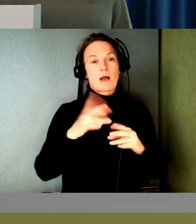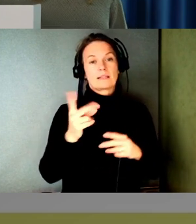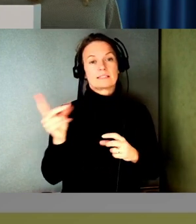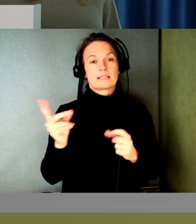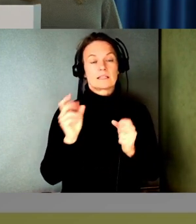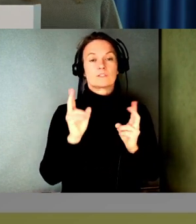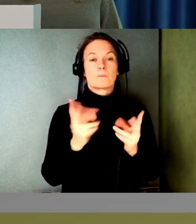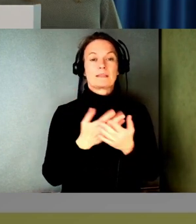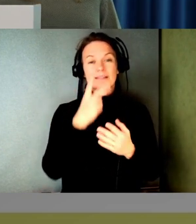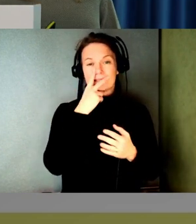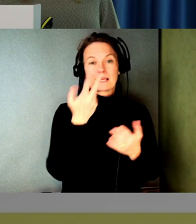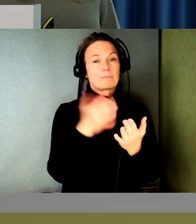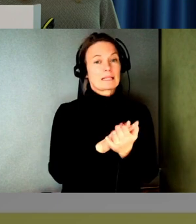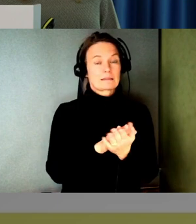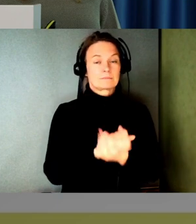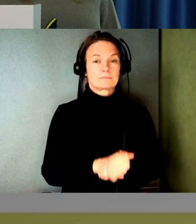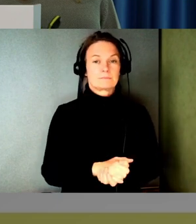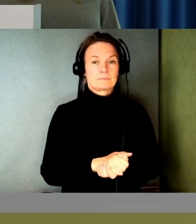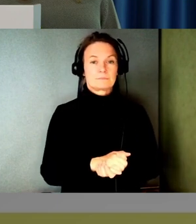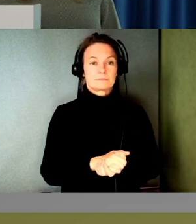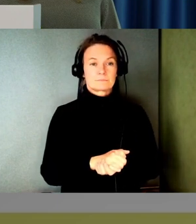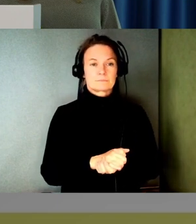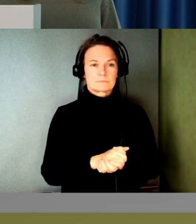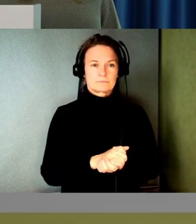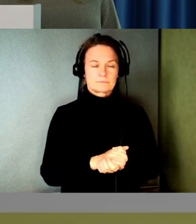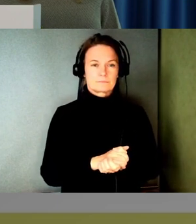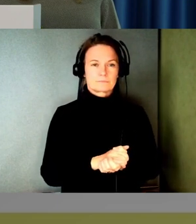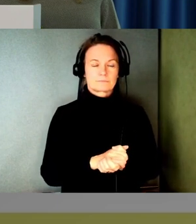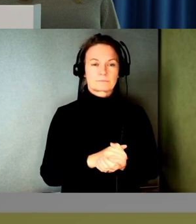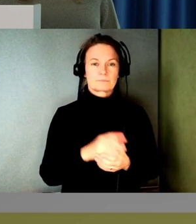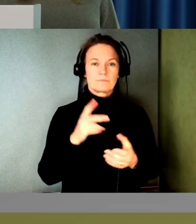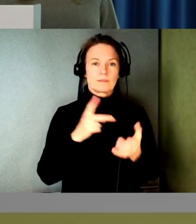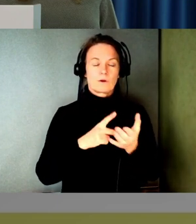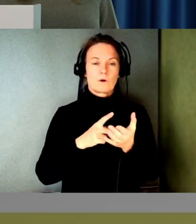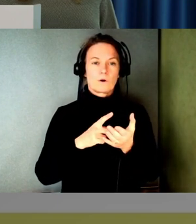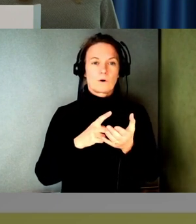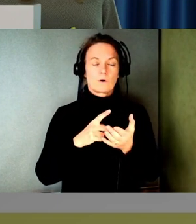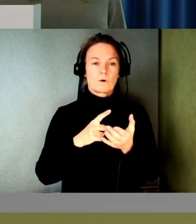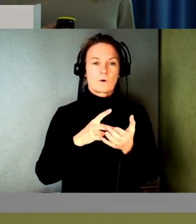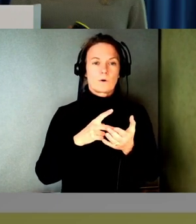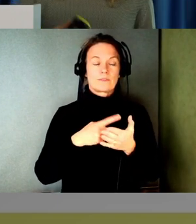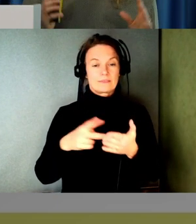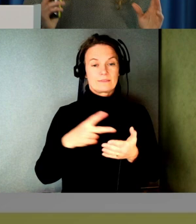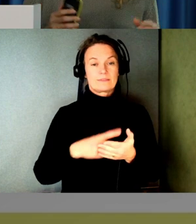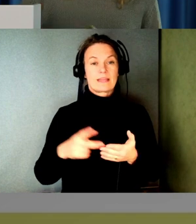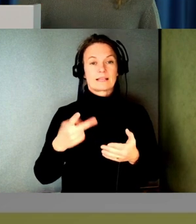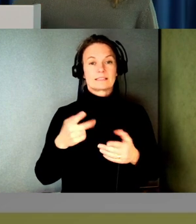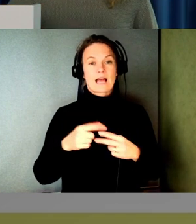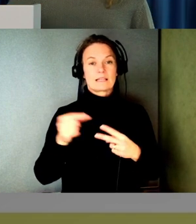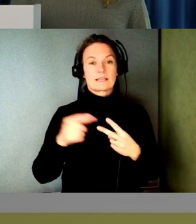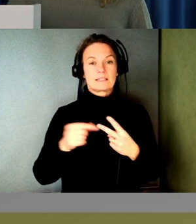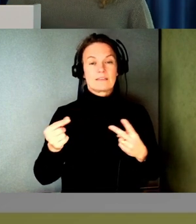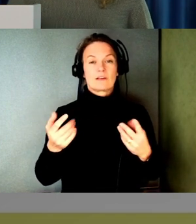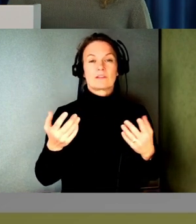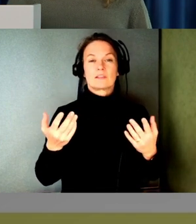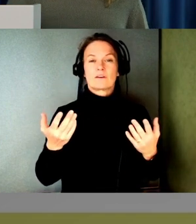bilden eh och textalternativ TS eh Poäng är att förmedla samma